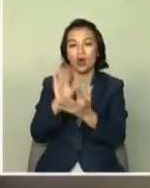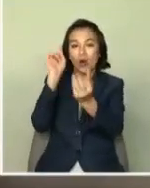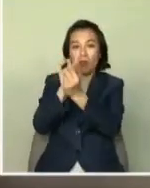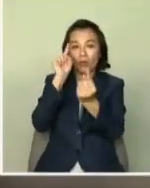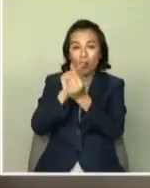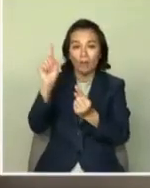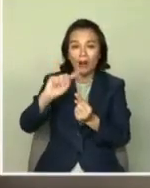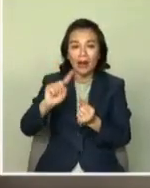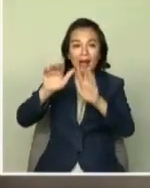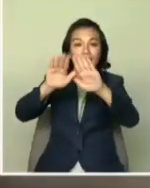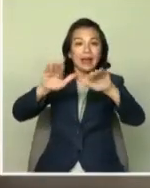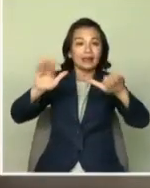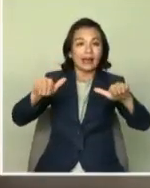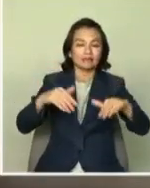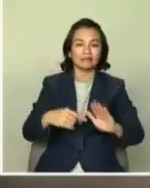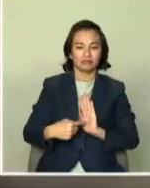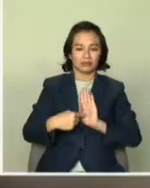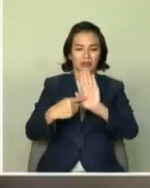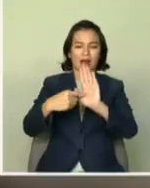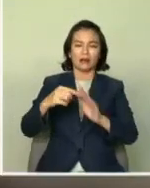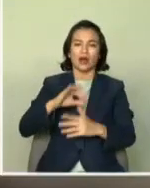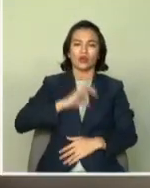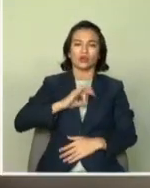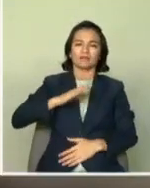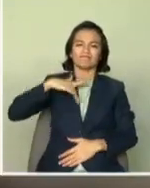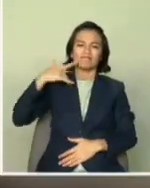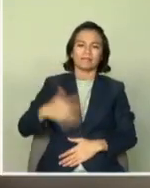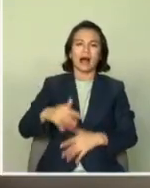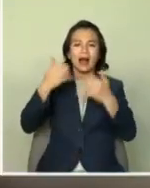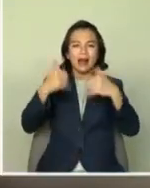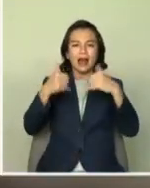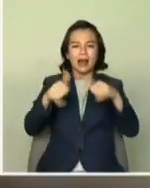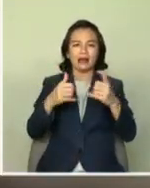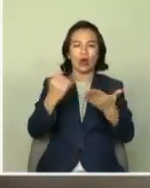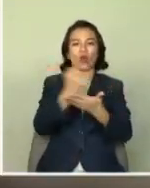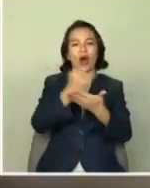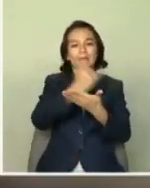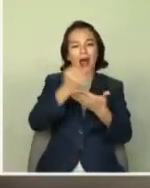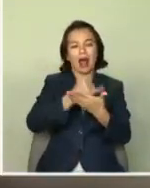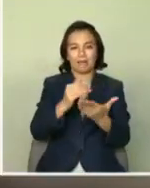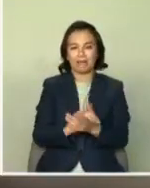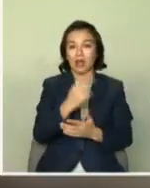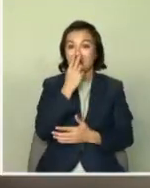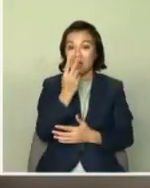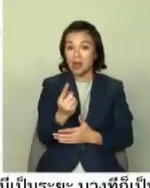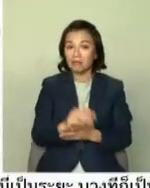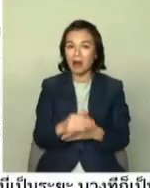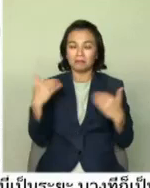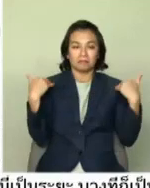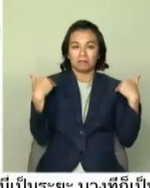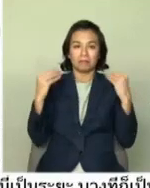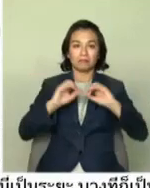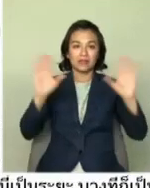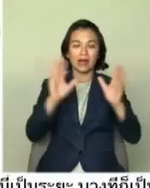พบได้คือเด็กเขาจะแสดงออกถึงความไม่สบายใจผ่านการเล่นหรือการวาดรูปบางคนแสดงออกมาทางกายเลยค่ะ